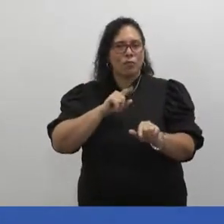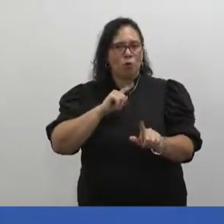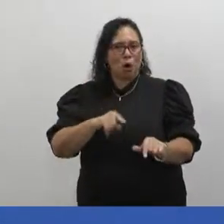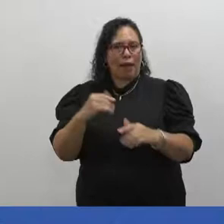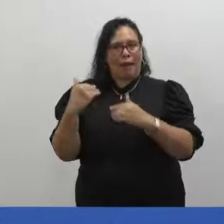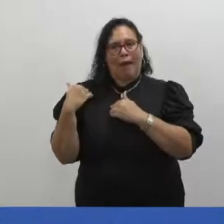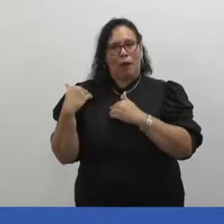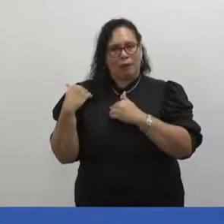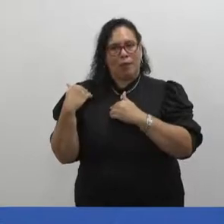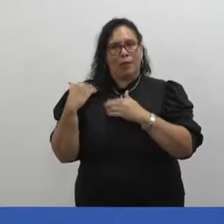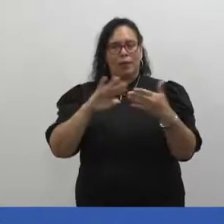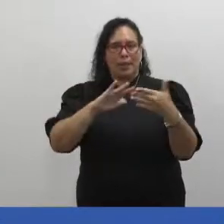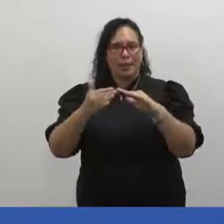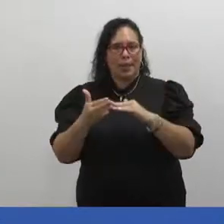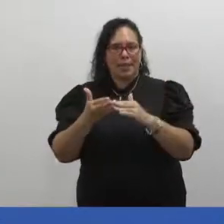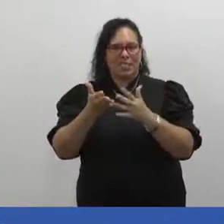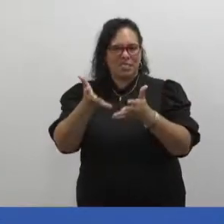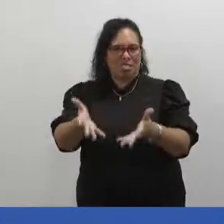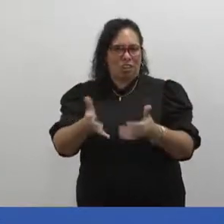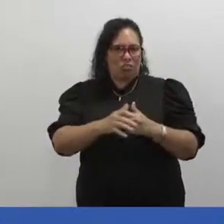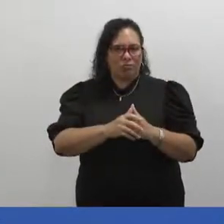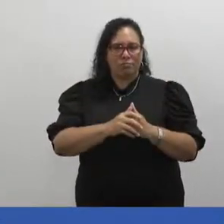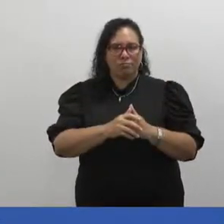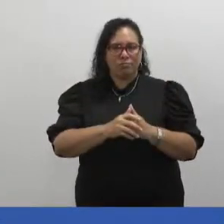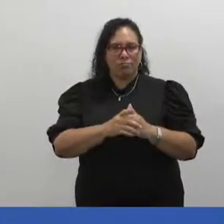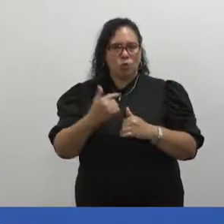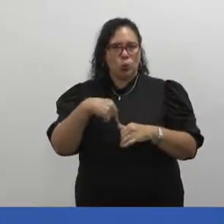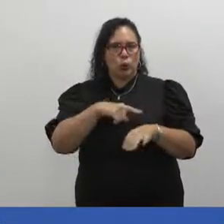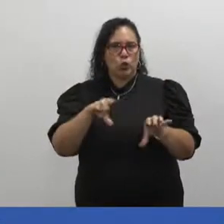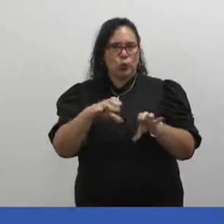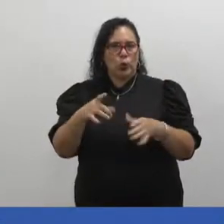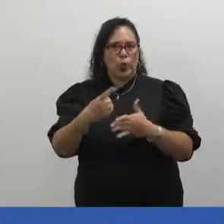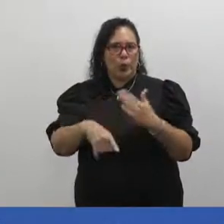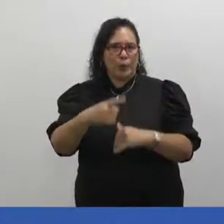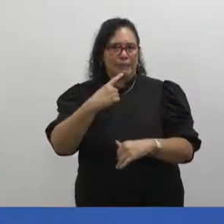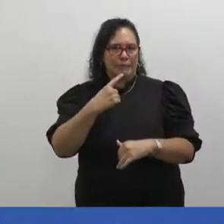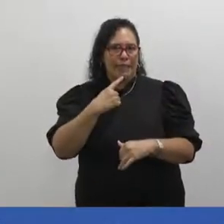và nói phép phun từ nâng cà ri cá